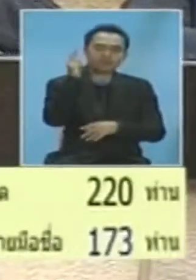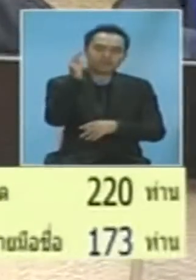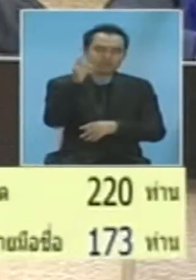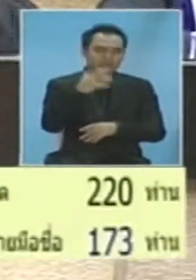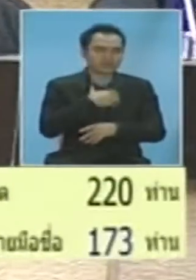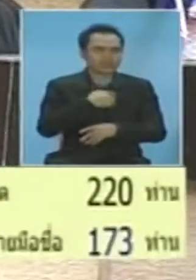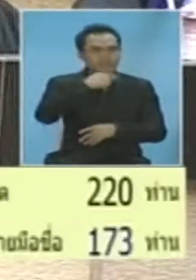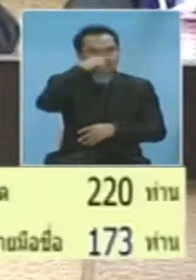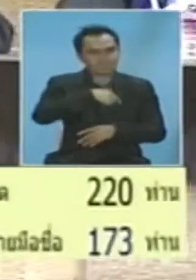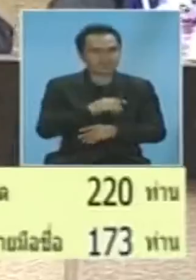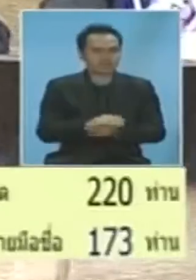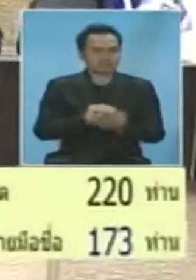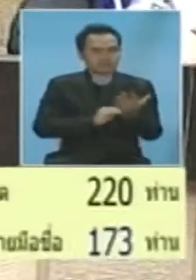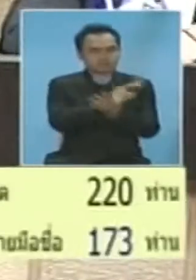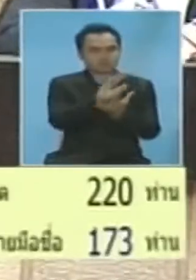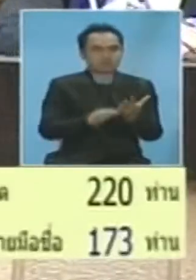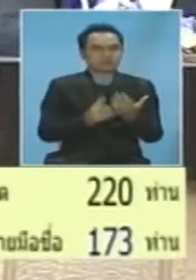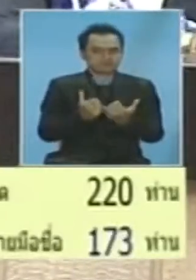ไทย